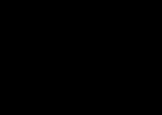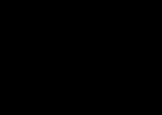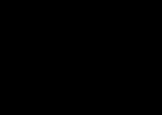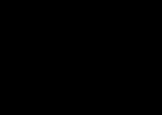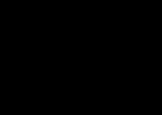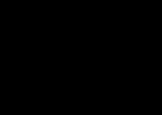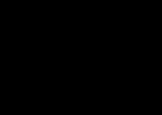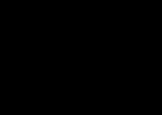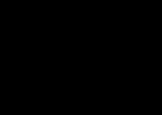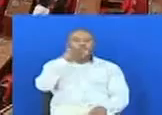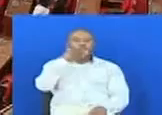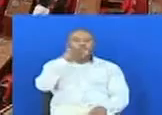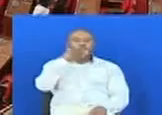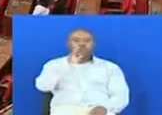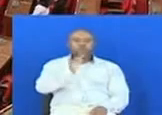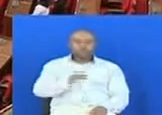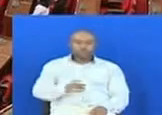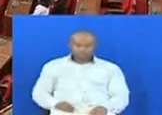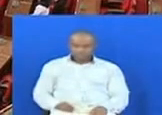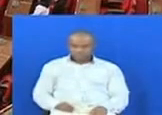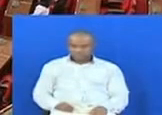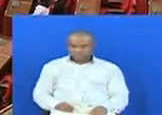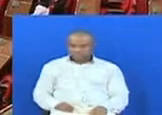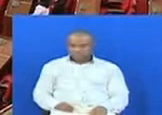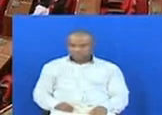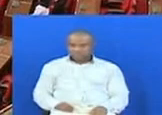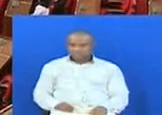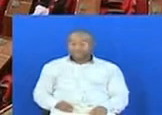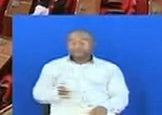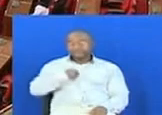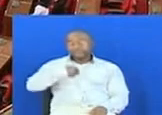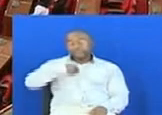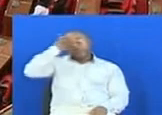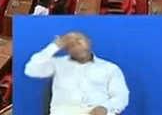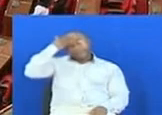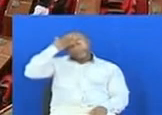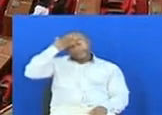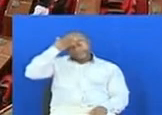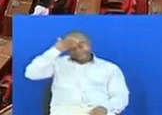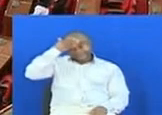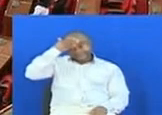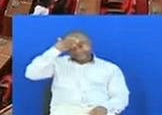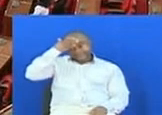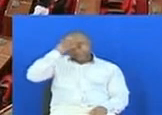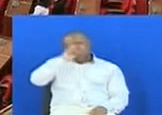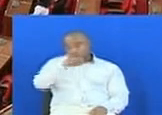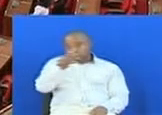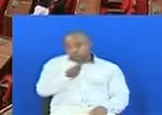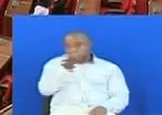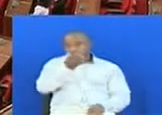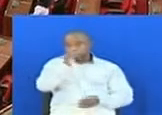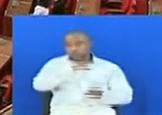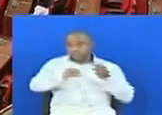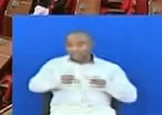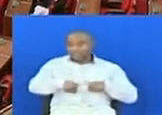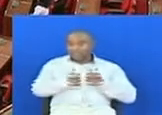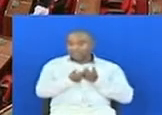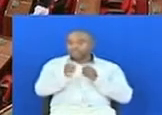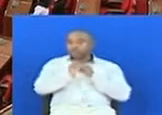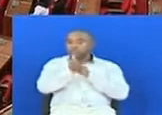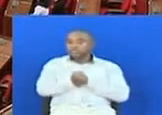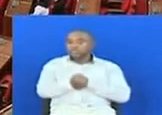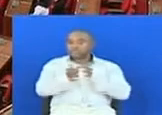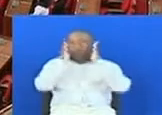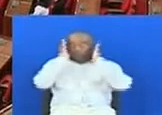muhimu ambalo limekuja wakati muafaka kabisa. Tunatambua kwamba tutakaochangia tutakuwa wachache, lakini tutakuwa wawakilisha wa